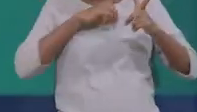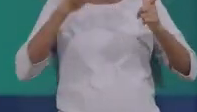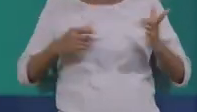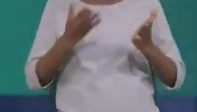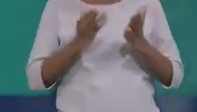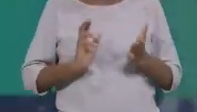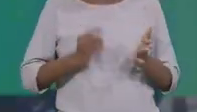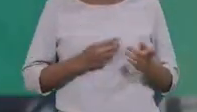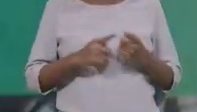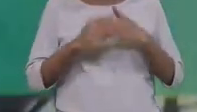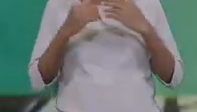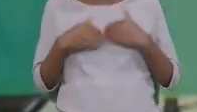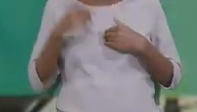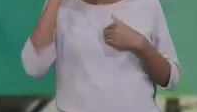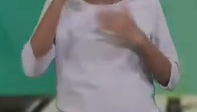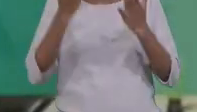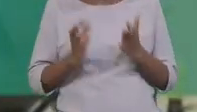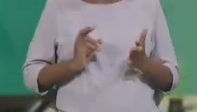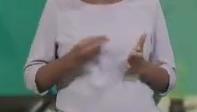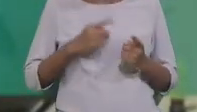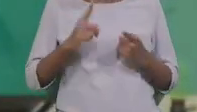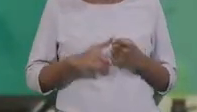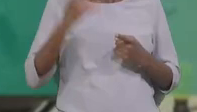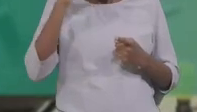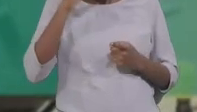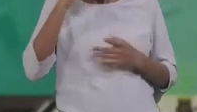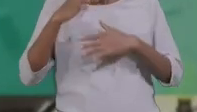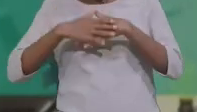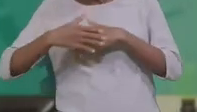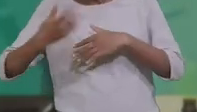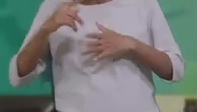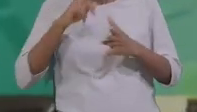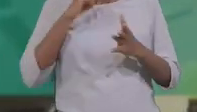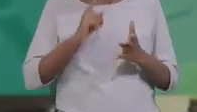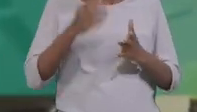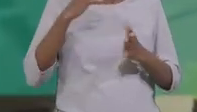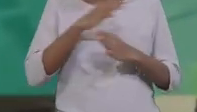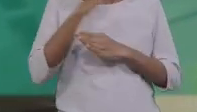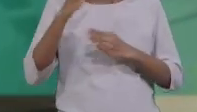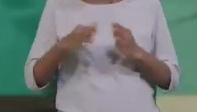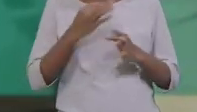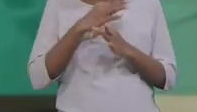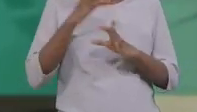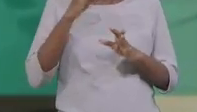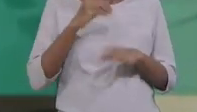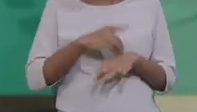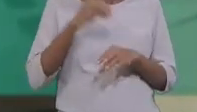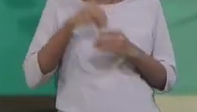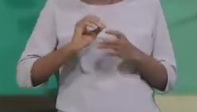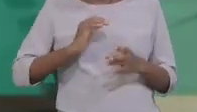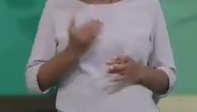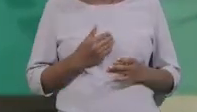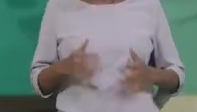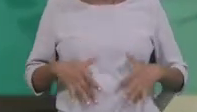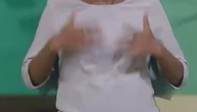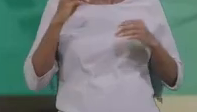succès que Dieu veut que nous ayons, il veut que nous cherchions la vérité de la libération totale